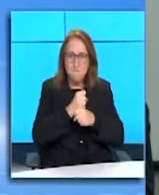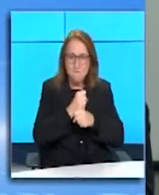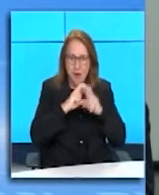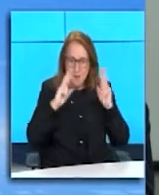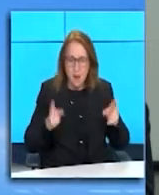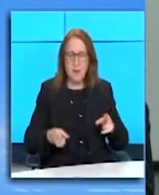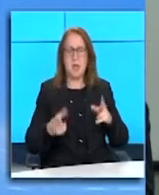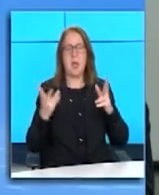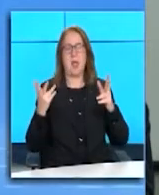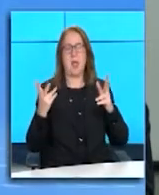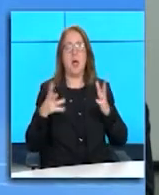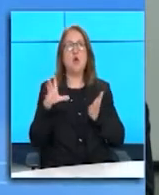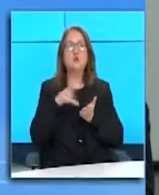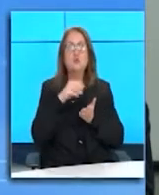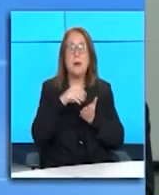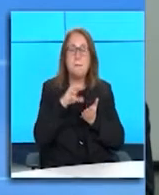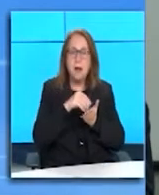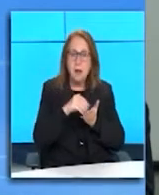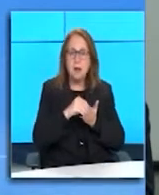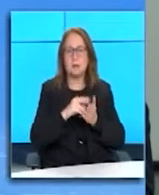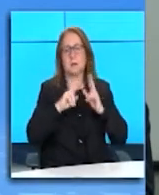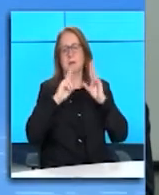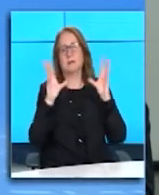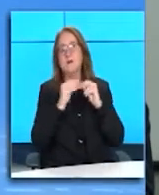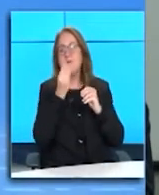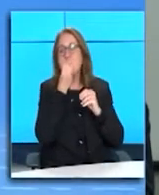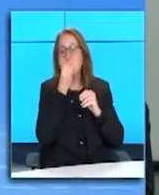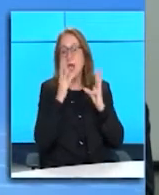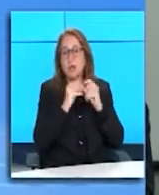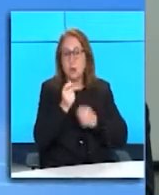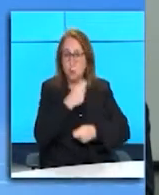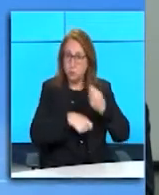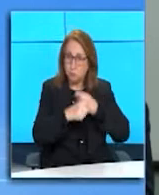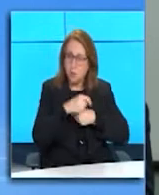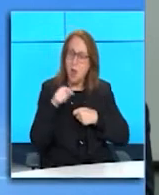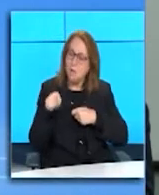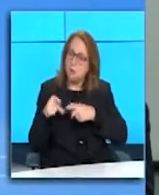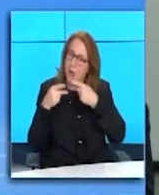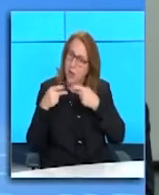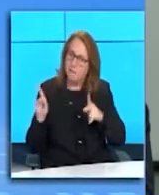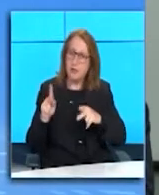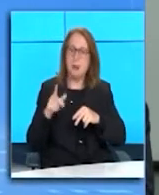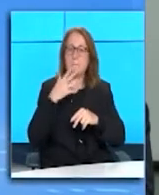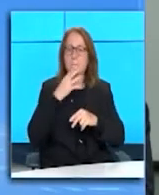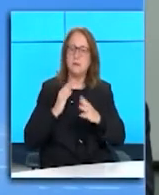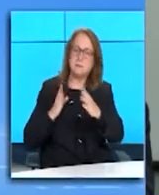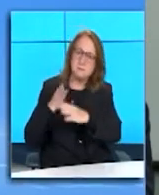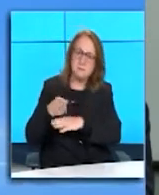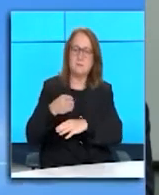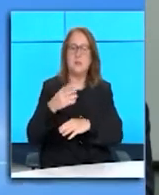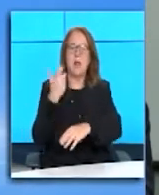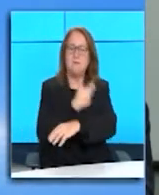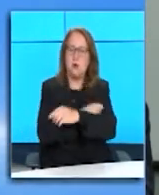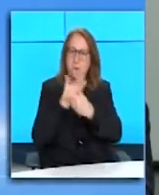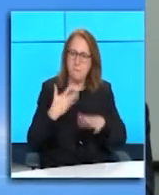χώροι προμήθειας τροφίμων. Το δεύτερο πλαίσιο, το οποίο έχει και τα σούπερ μάρκετ και οι λοιποί χώροι προμήθειας τροφίμων. Το